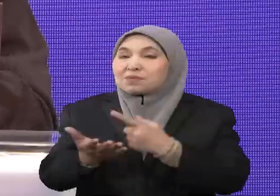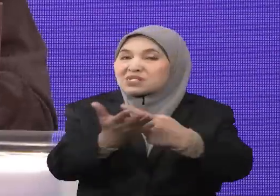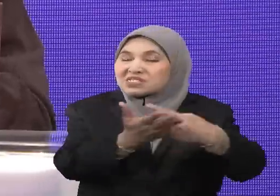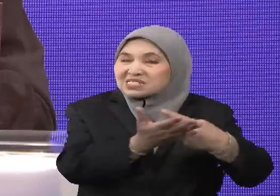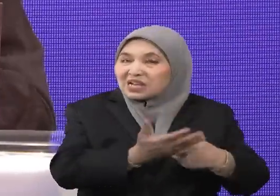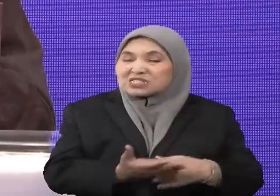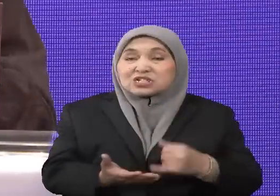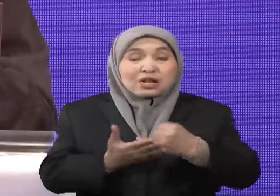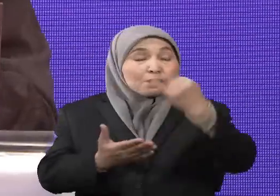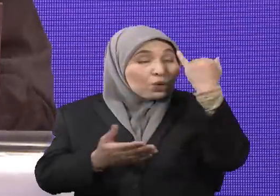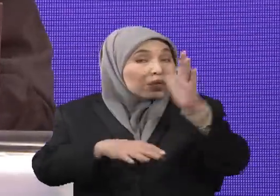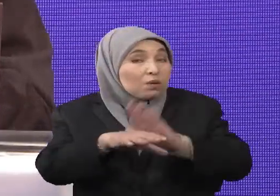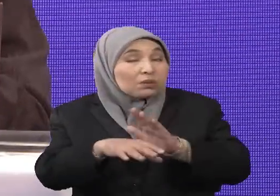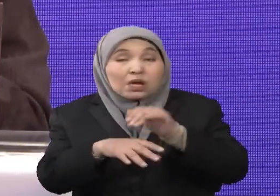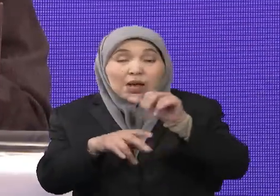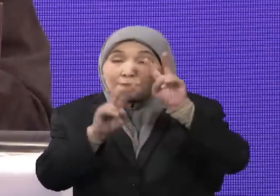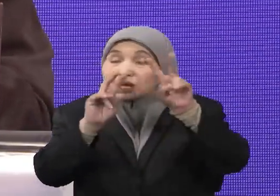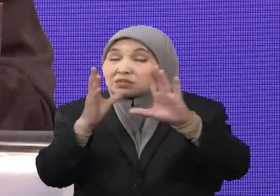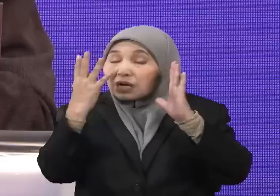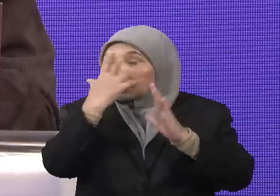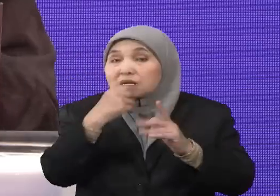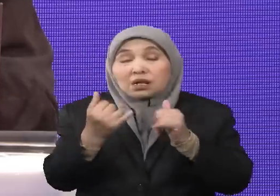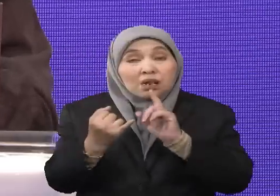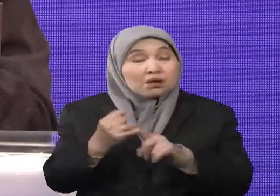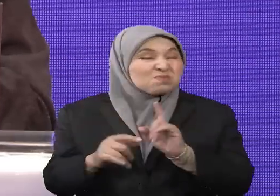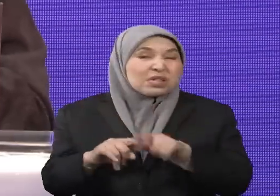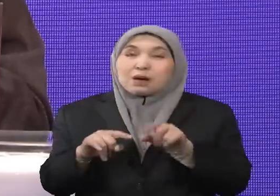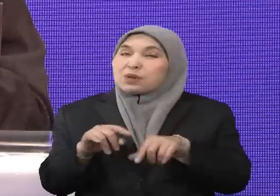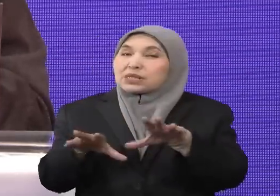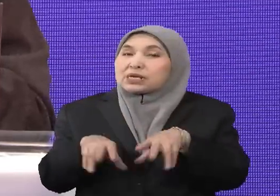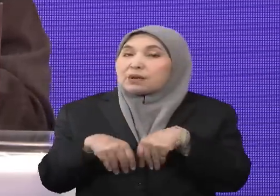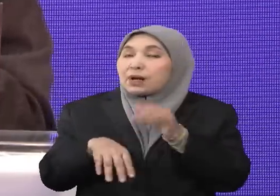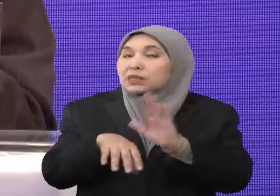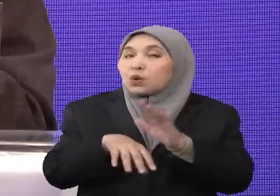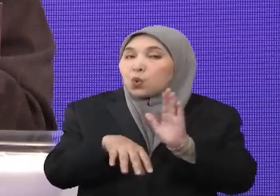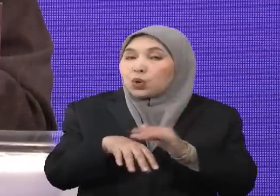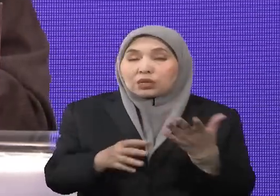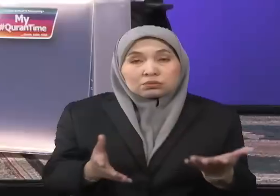ilmiah keteguran itu tak nampak cantik sudahnya orang tak mudah menerima teguran